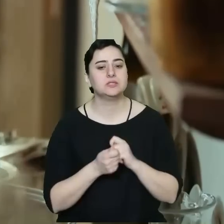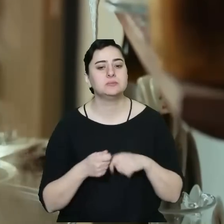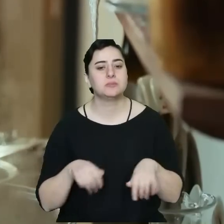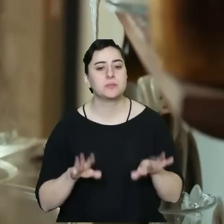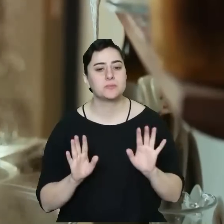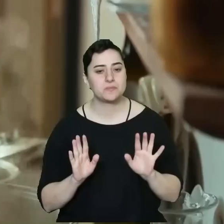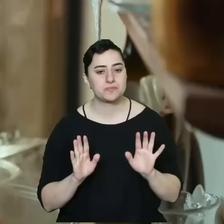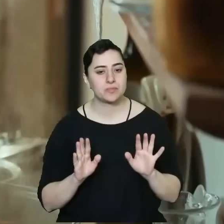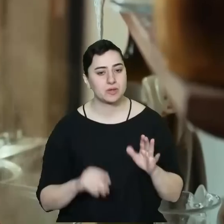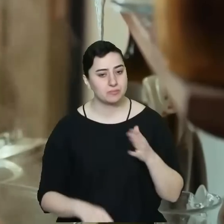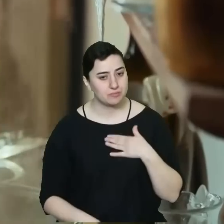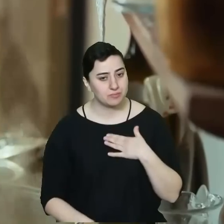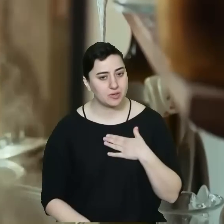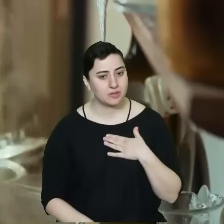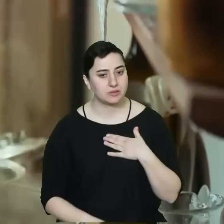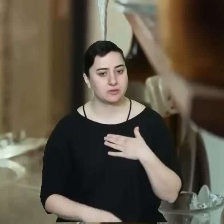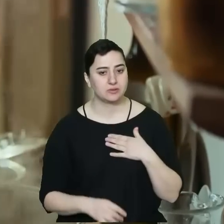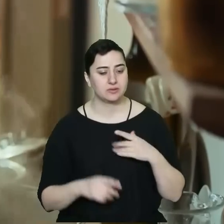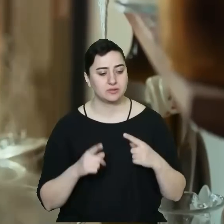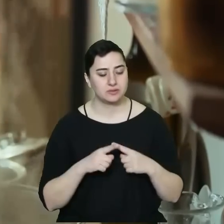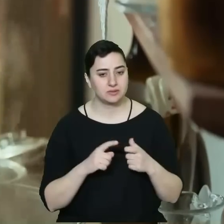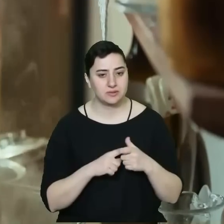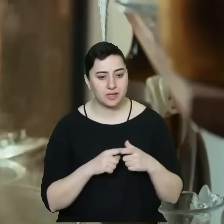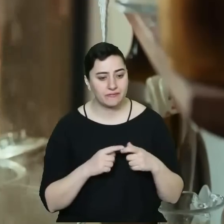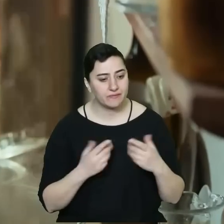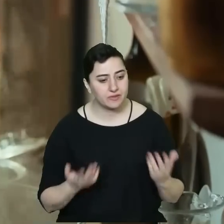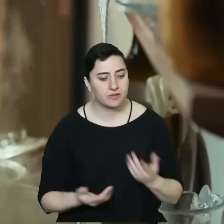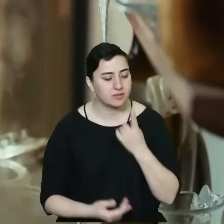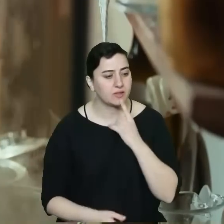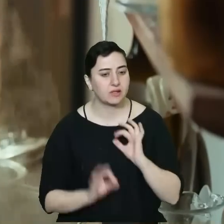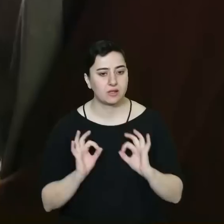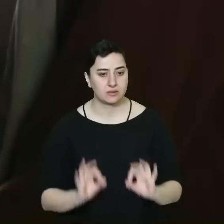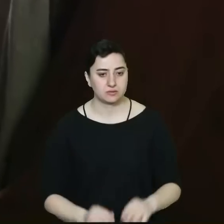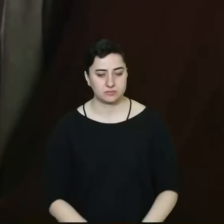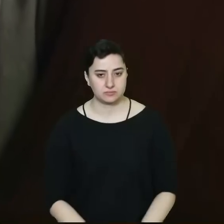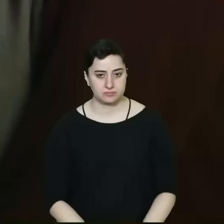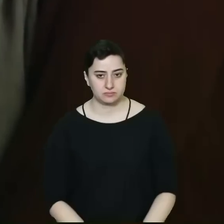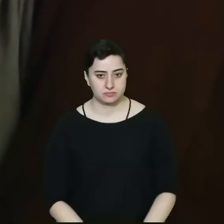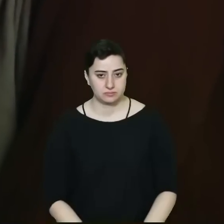değişmem ben tevhidin tadını.